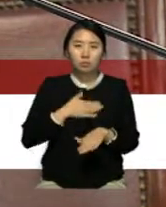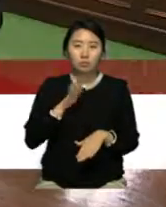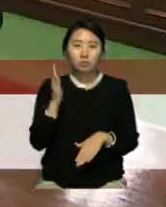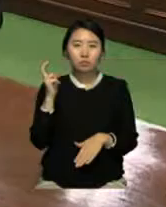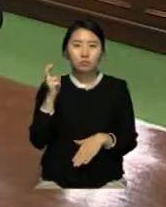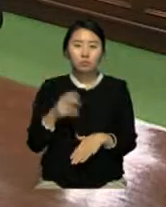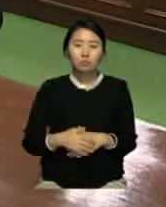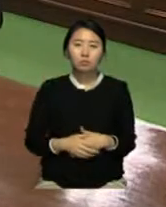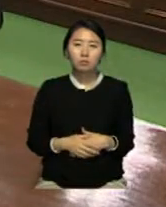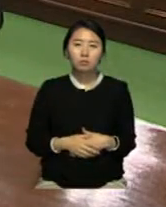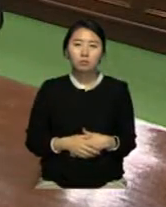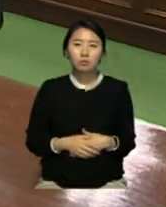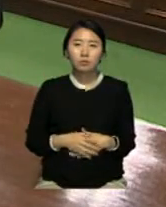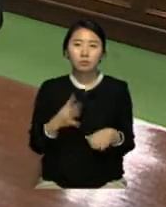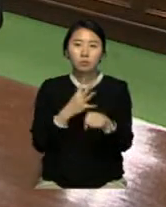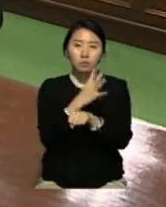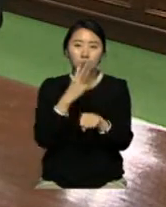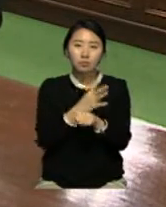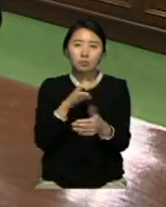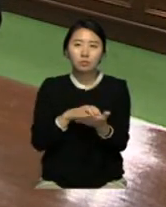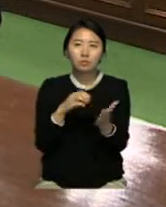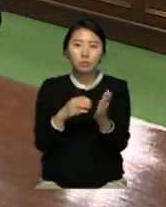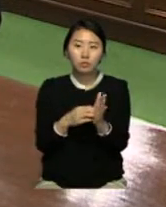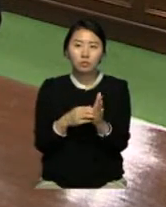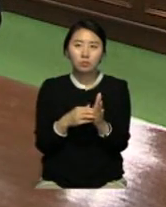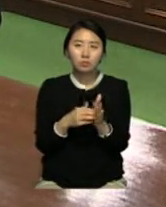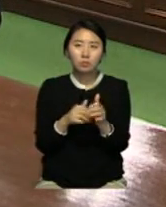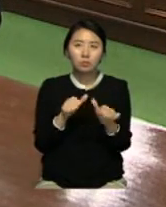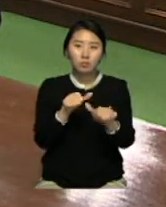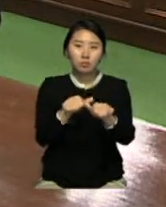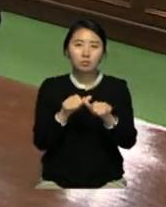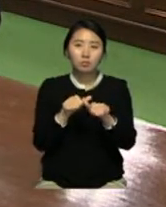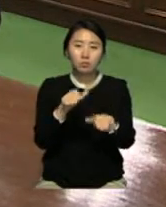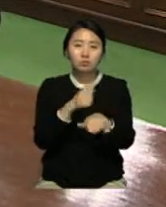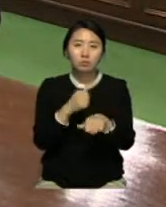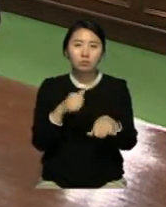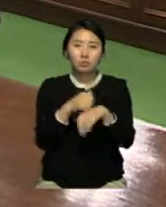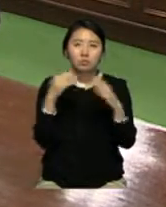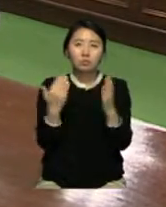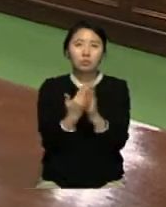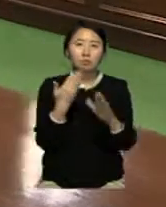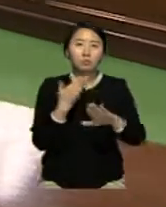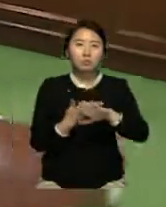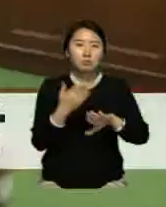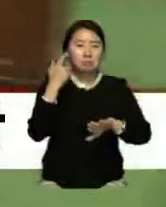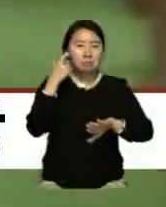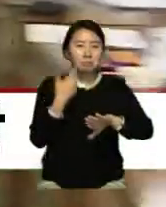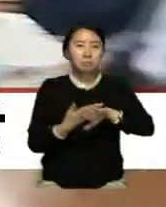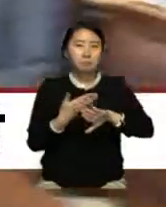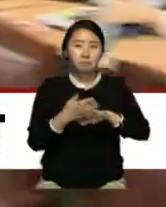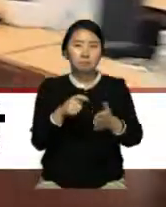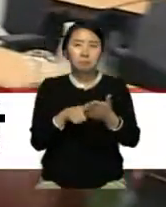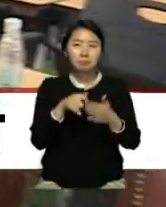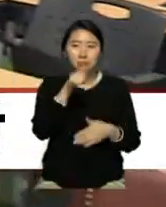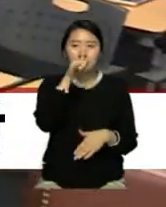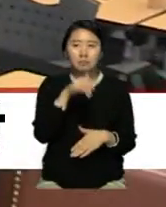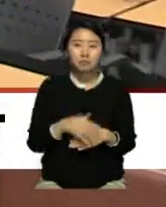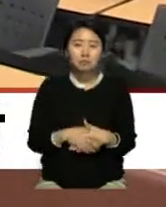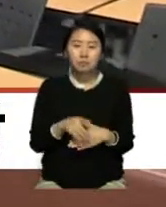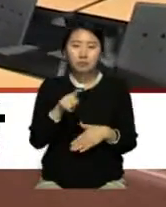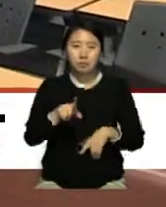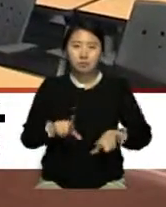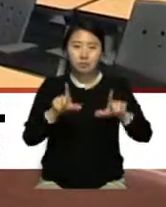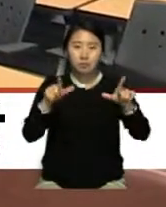믿습니다. 4시간여에 걸친 입씨름 속에 상임위 의원 전원 반대라는 부결의 결과로 나타났습니다.